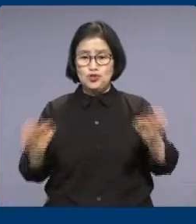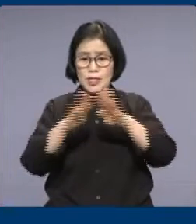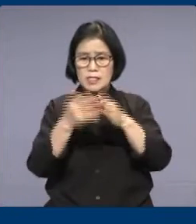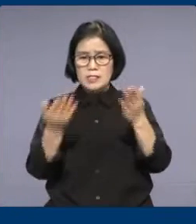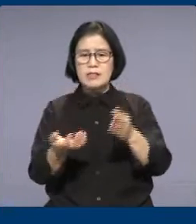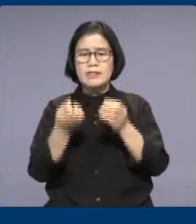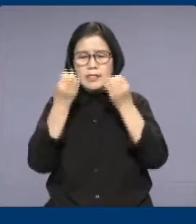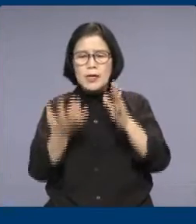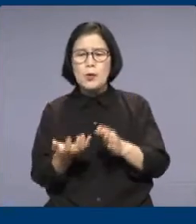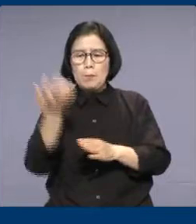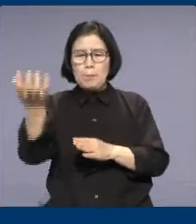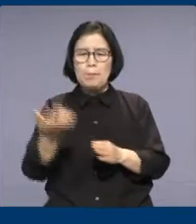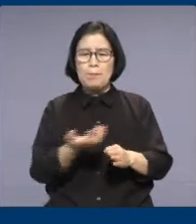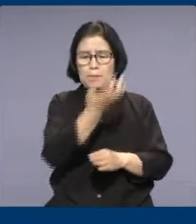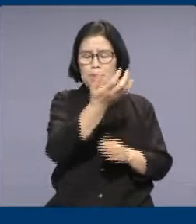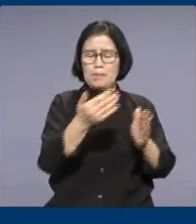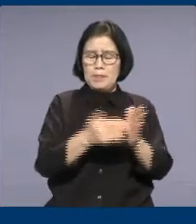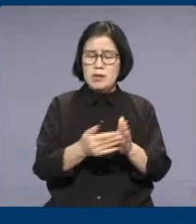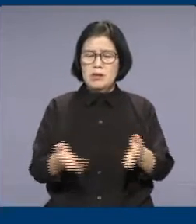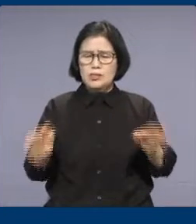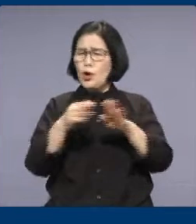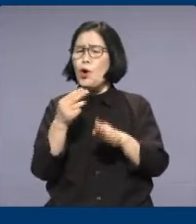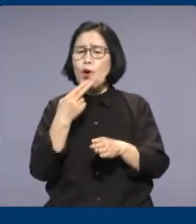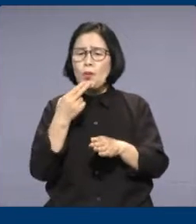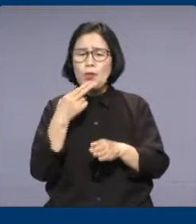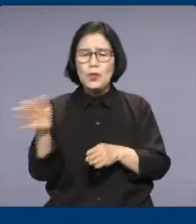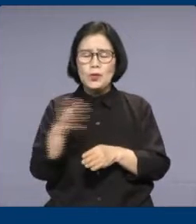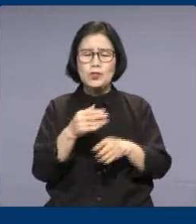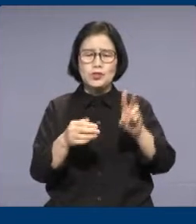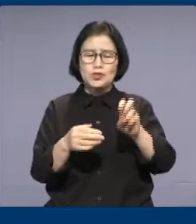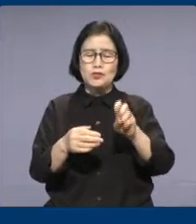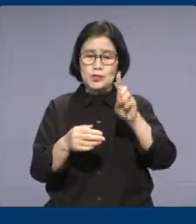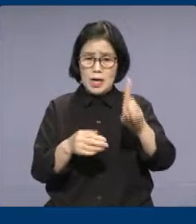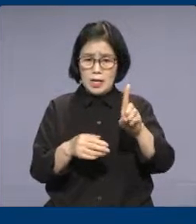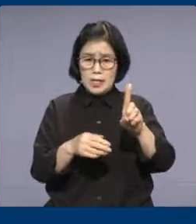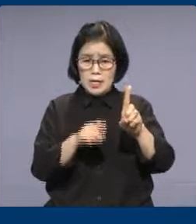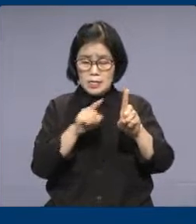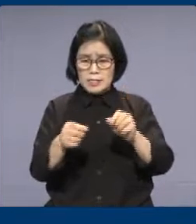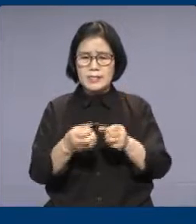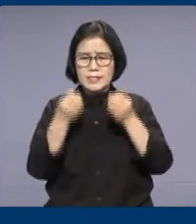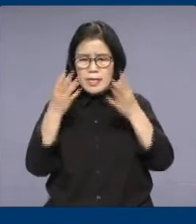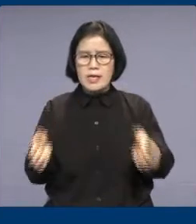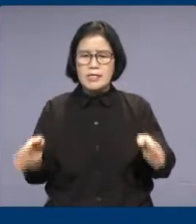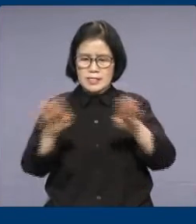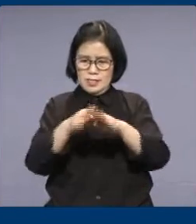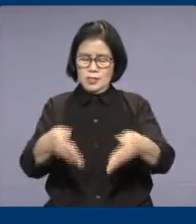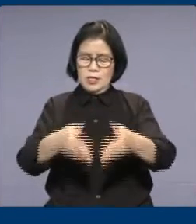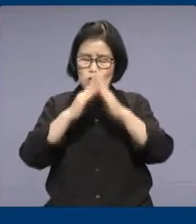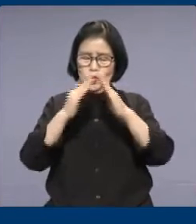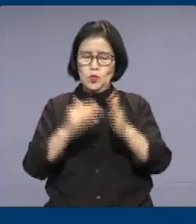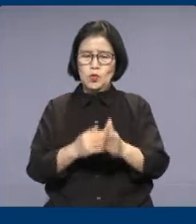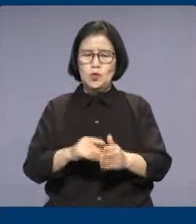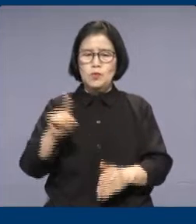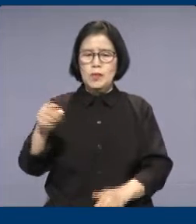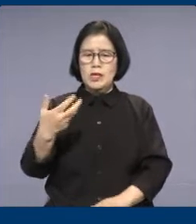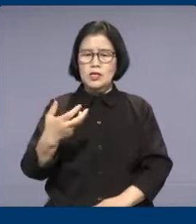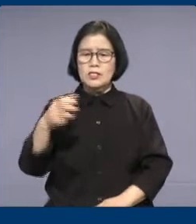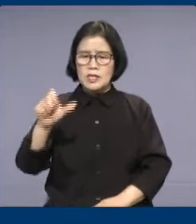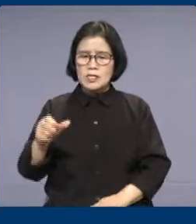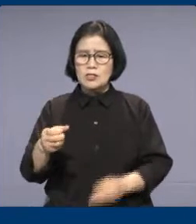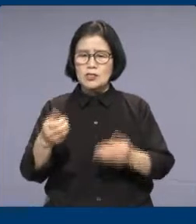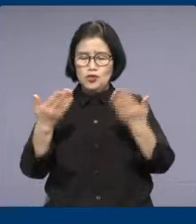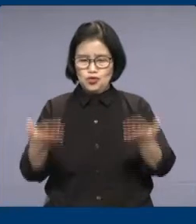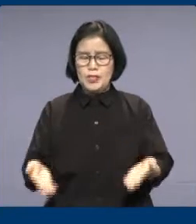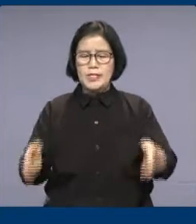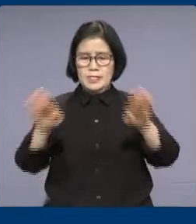새 위치로 옮겼습니다. 시설이 없던 21곳 등 30개 단지에 새 시설이 들어서는 등 185곳의